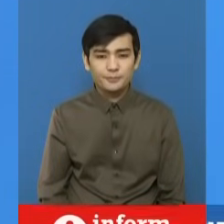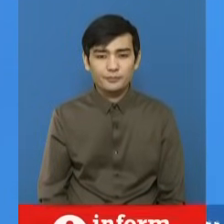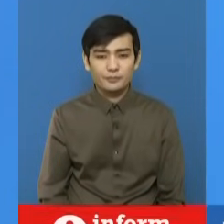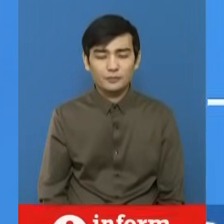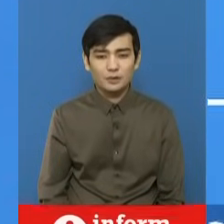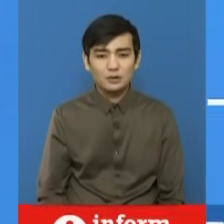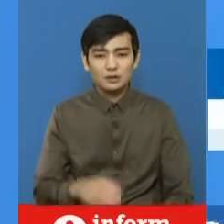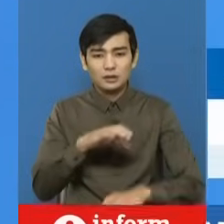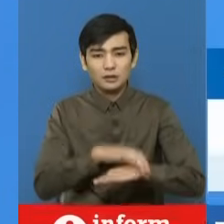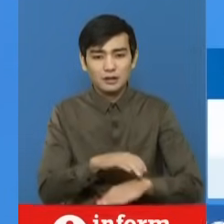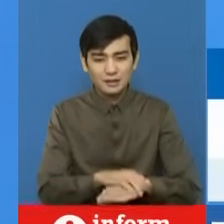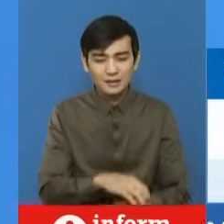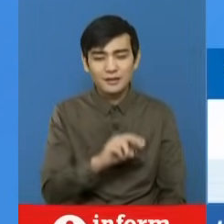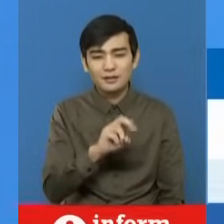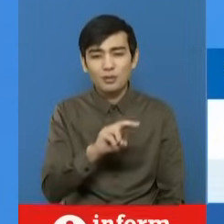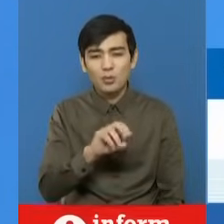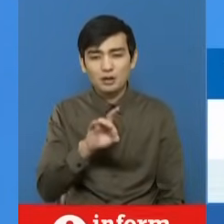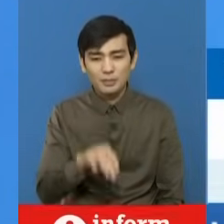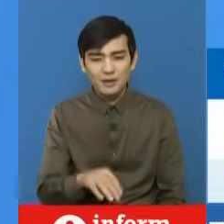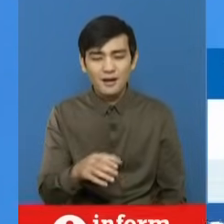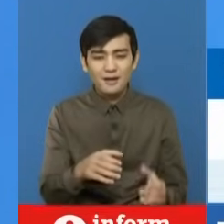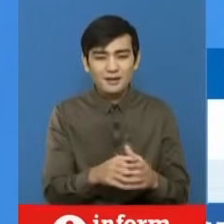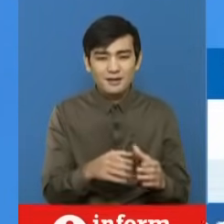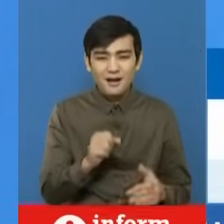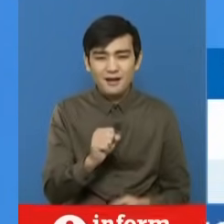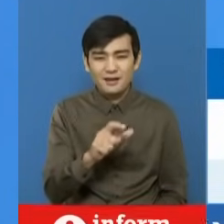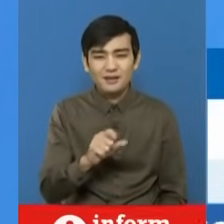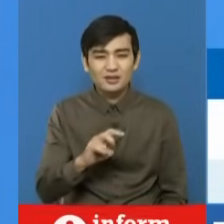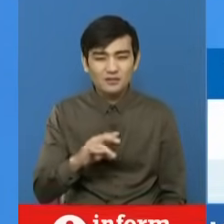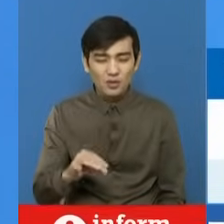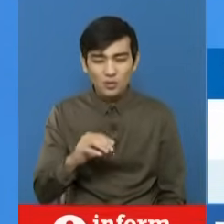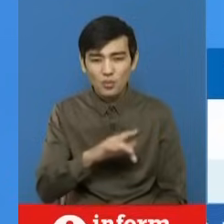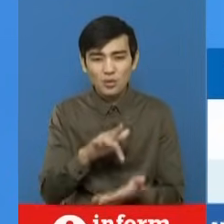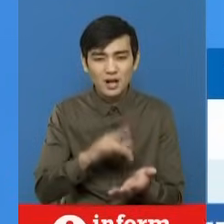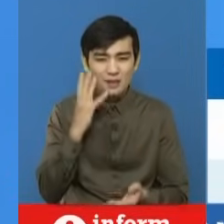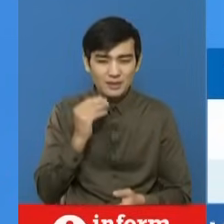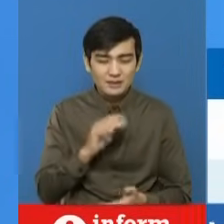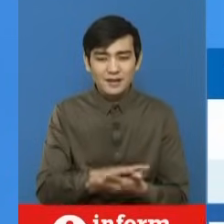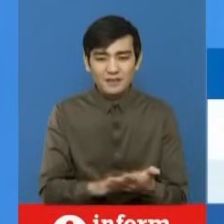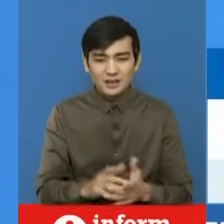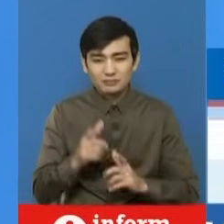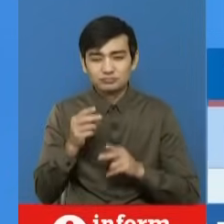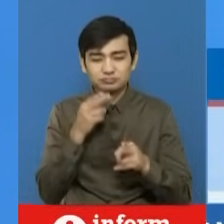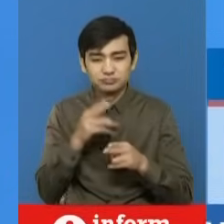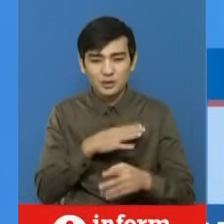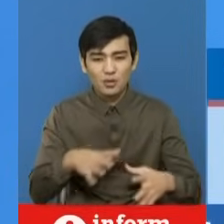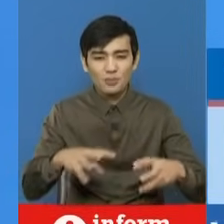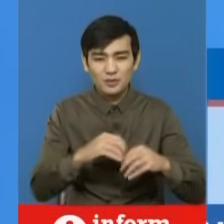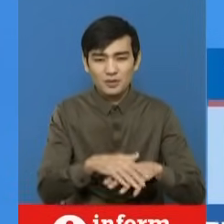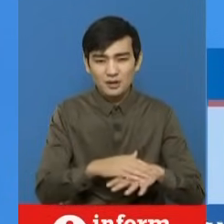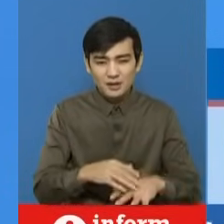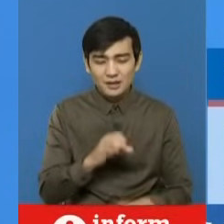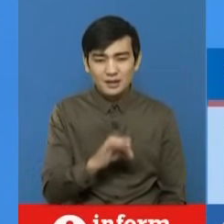по данному факту департаментом агентства по городу Алмааты зарегистрировано обращение от общественного объединения